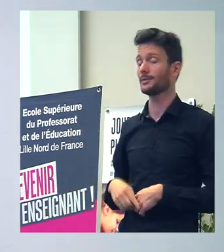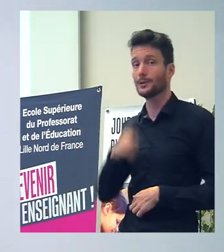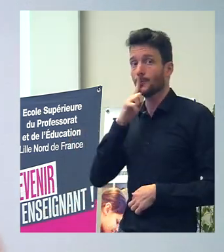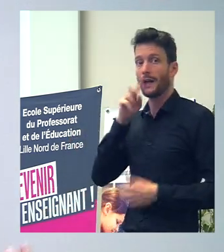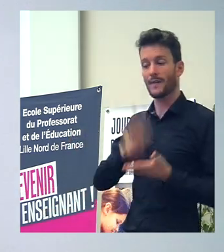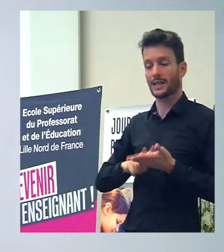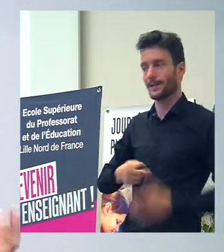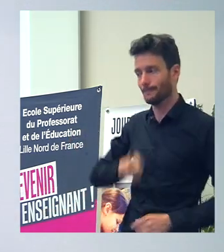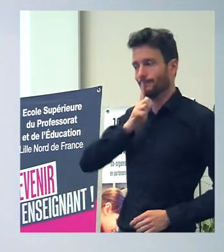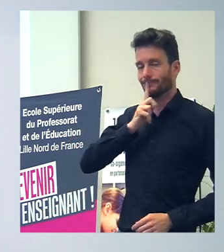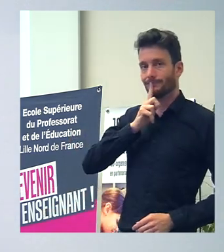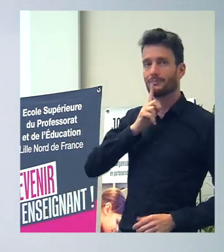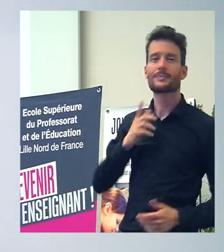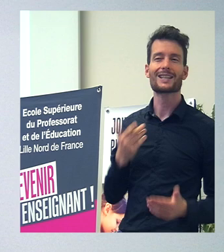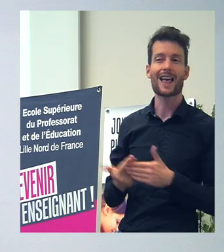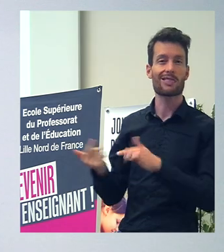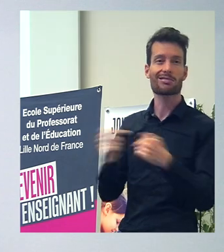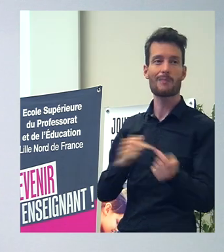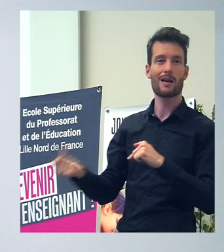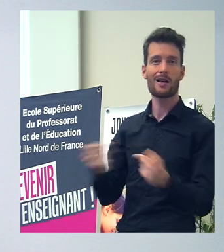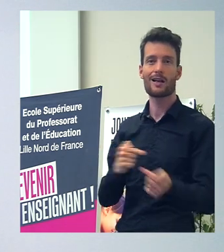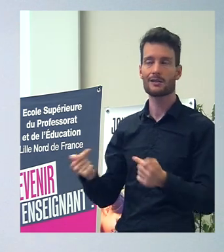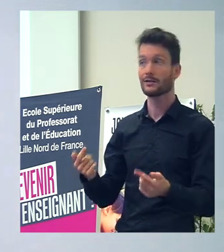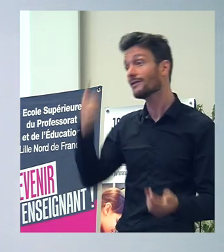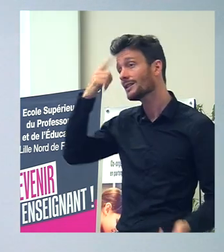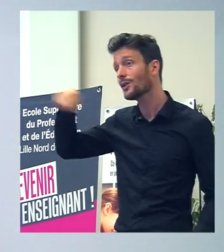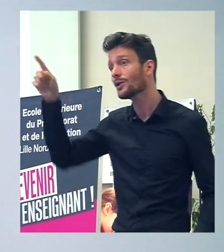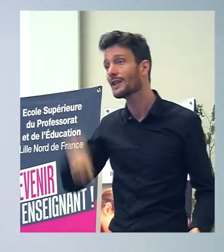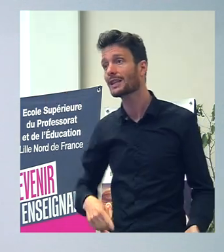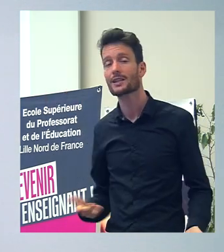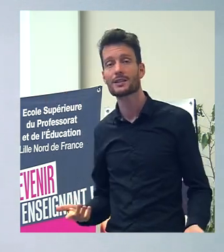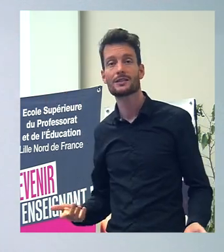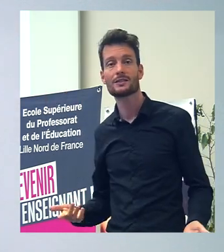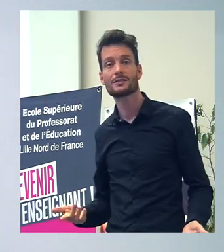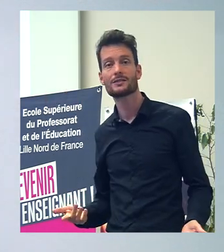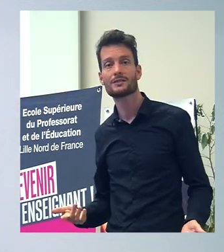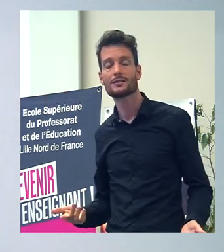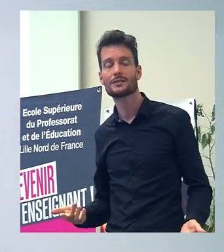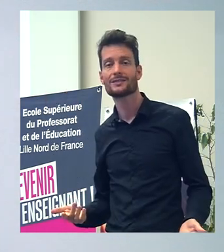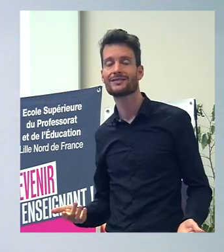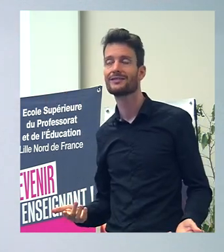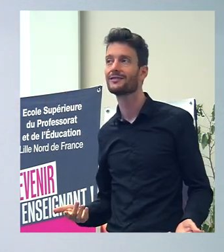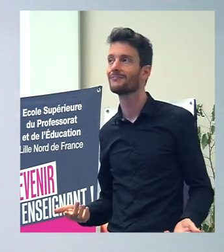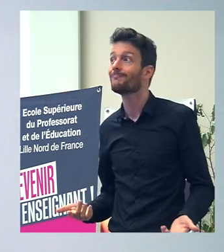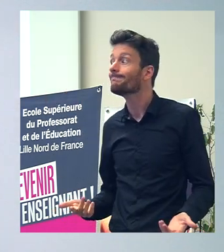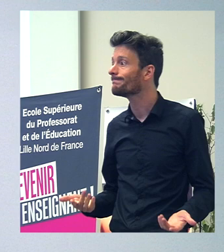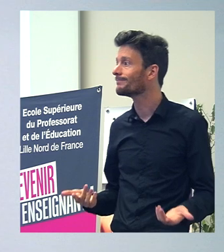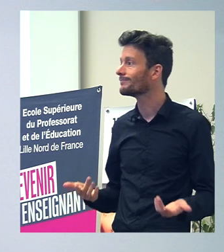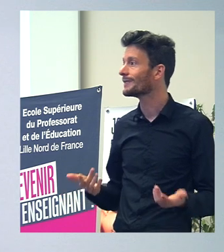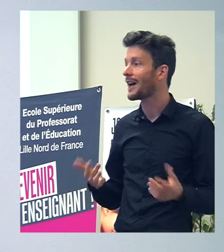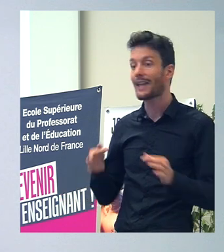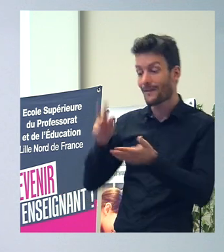vérité? Donc c'est tout ce débat très philosophique sur les conditions de la